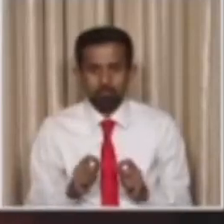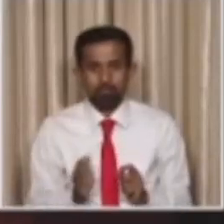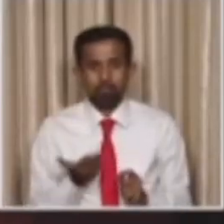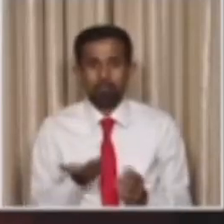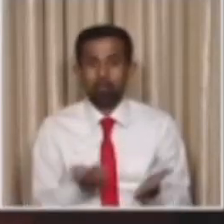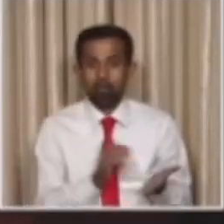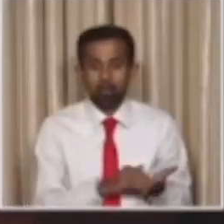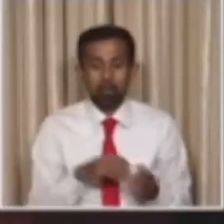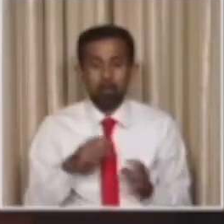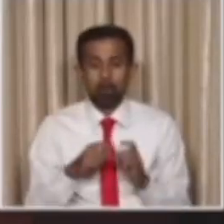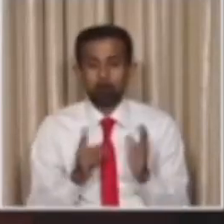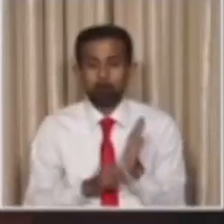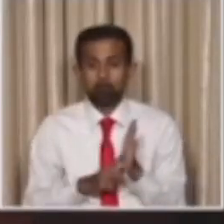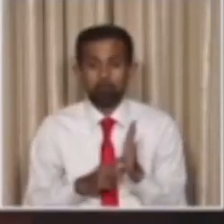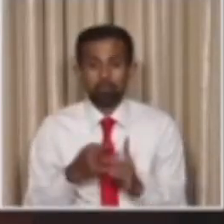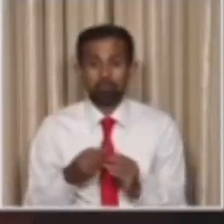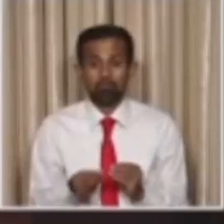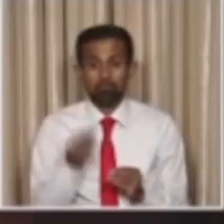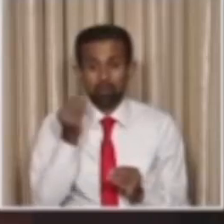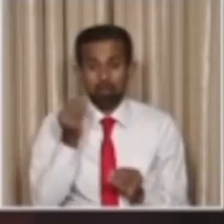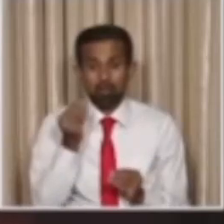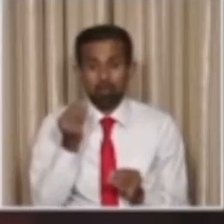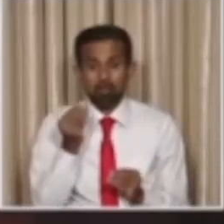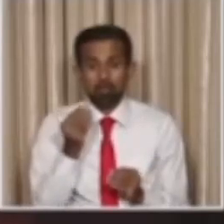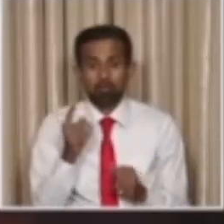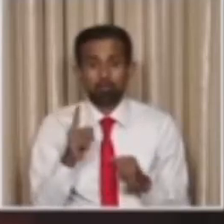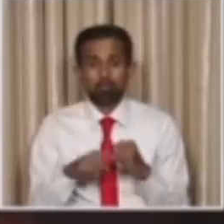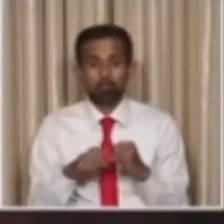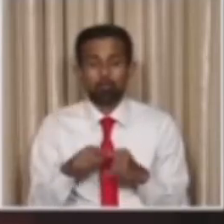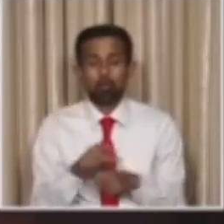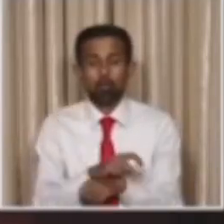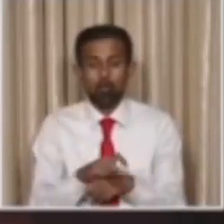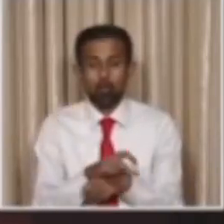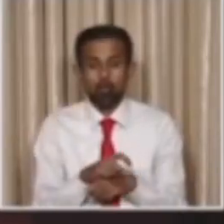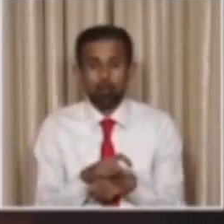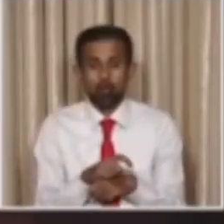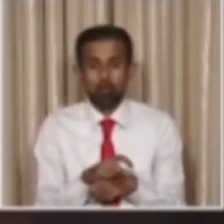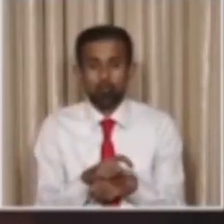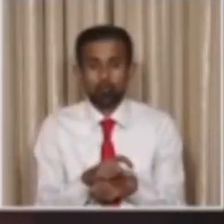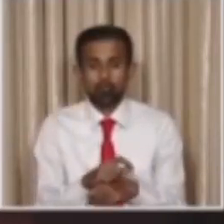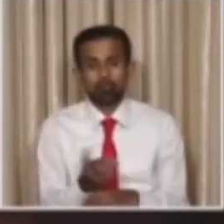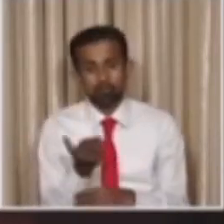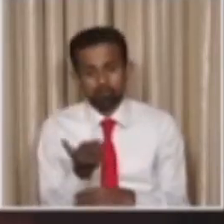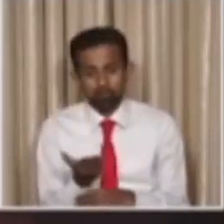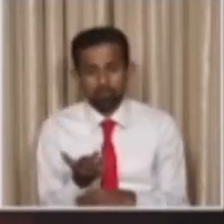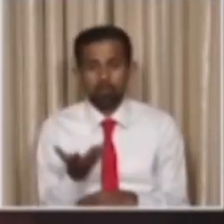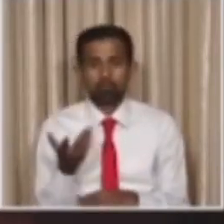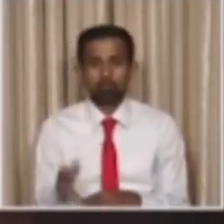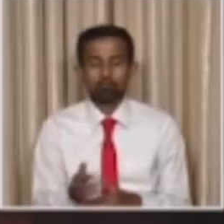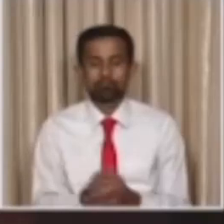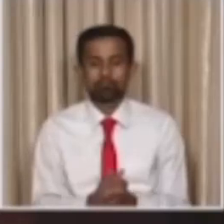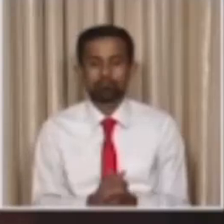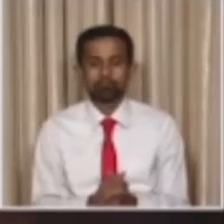යලිත් වරක් විදුලි බිල්පත් ඉහළ නැංවීම සඳහා මහජන උපයෝගිතා කොමිෂමෙන් ඉල්ලීමක් සිදු කර ඇති බව වාර්තා